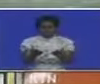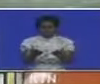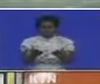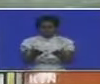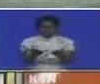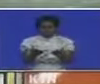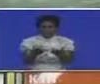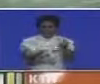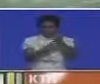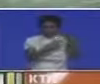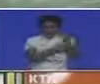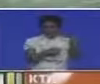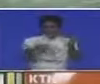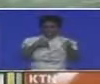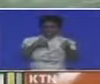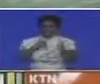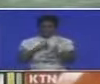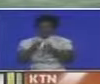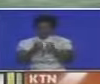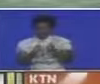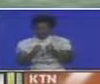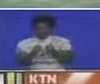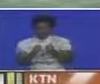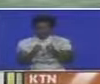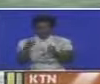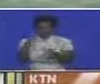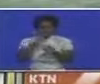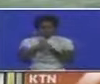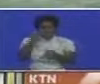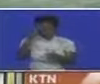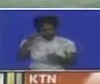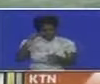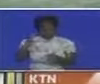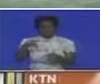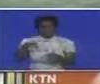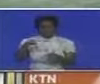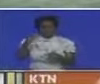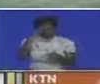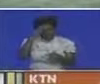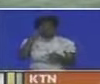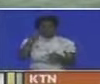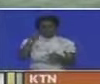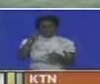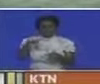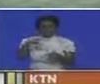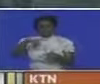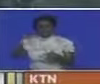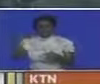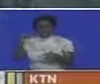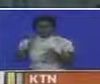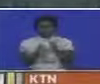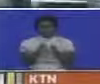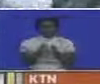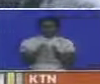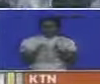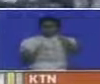our fans kuna game. So in our make aware wanajua pale tunacheza na team tunaenda kucheza nayo. Top